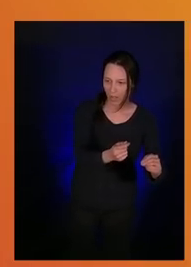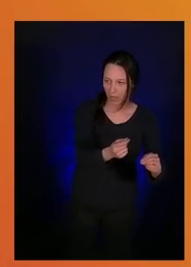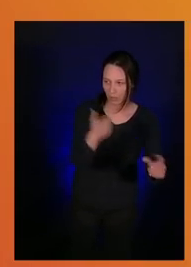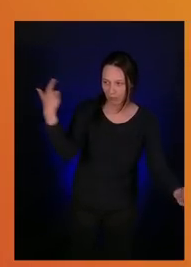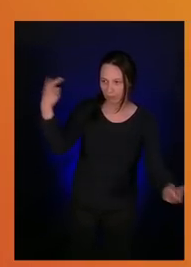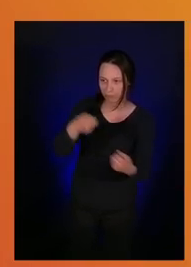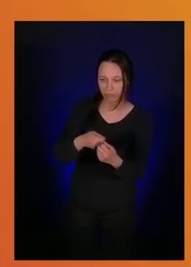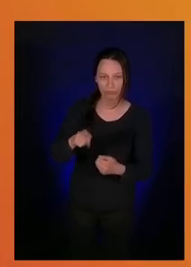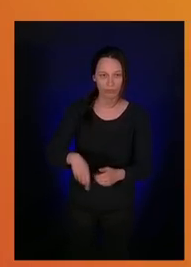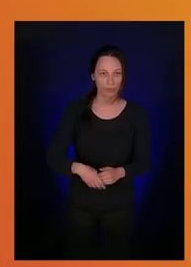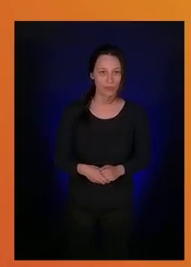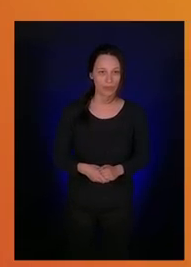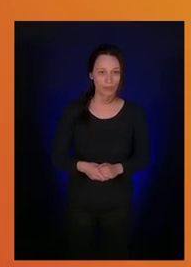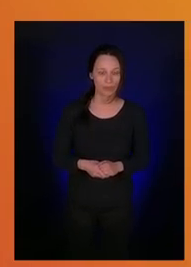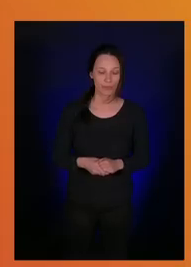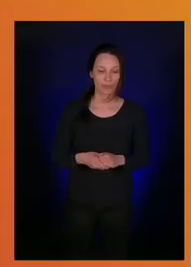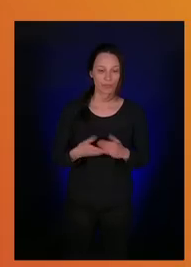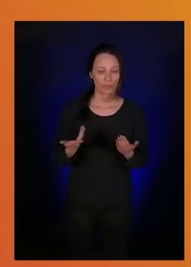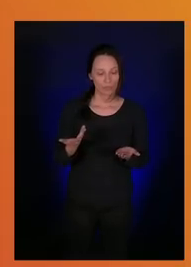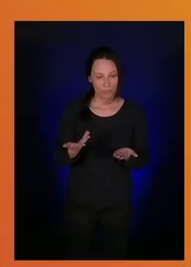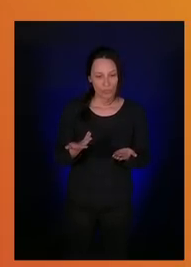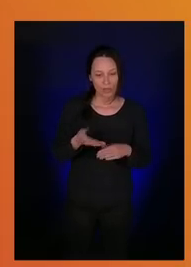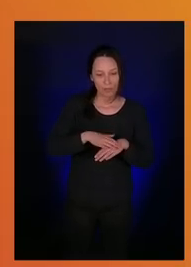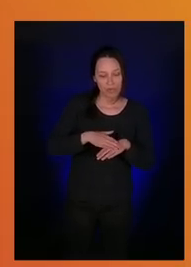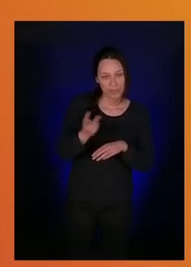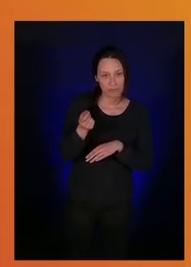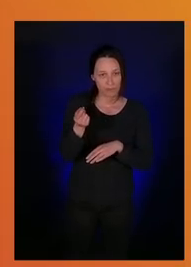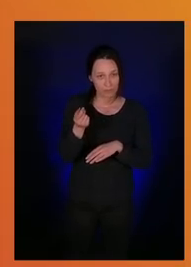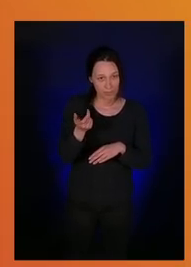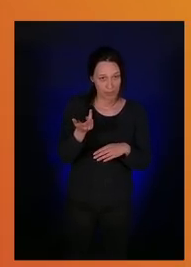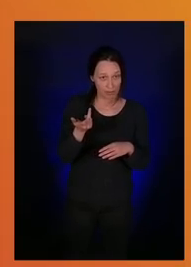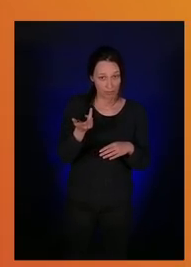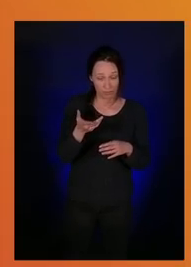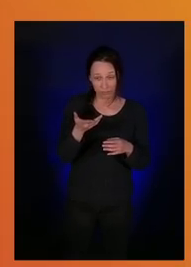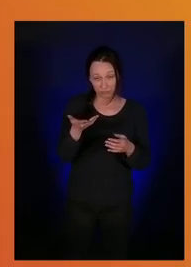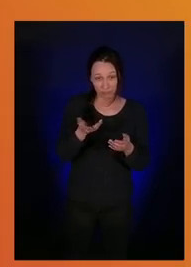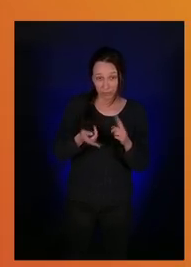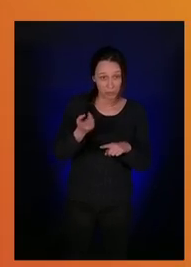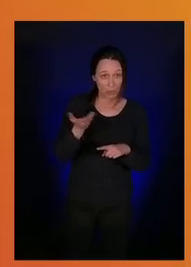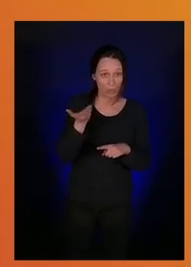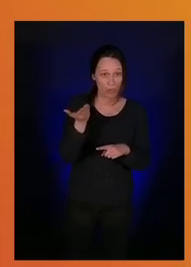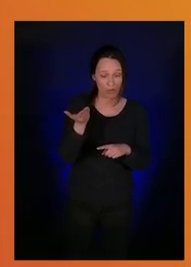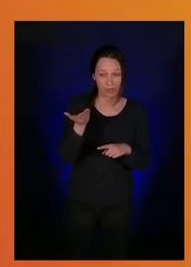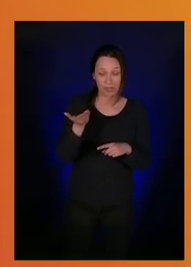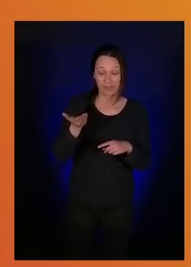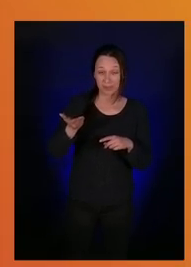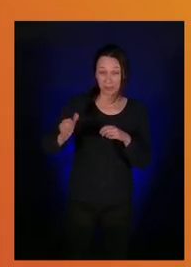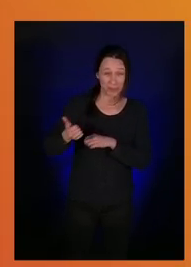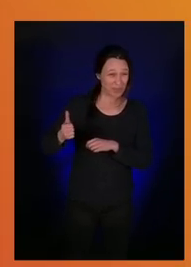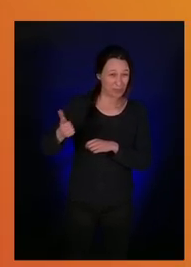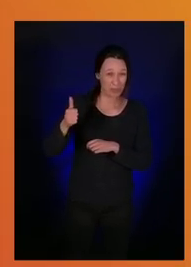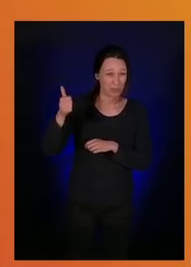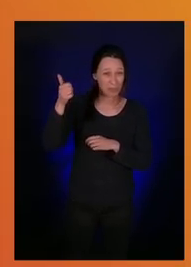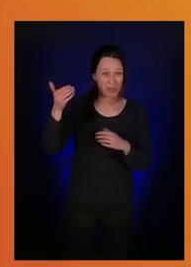Le fil rouge de notre politique financière, la priorité des priorités à tous les niveaux de l'organisation est